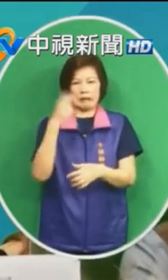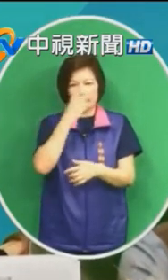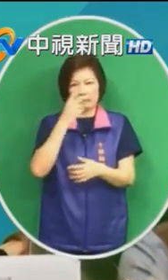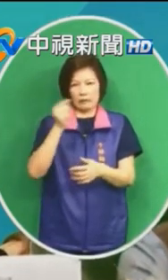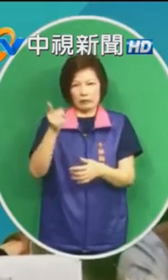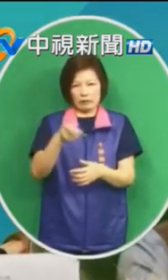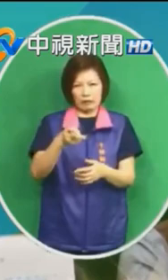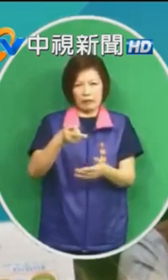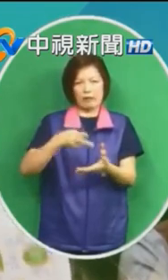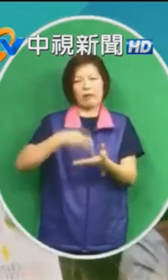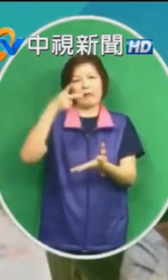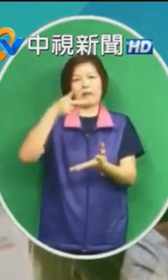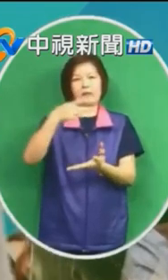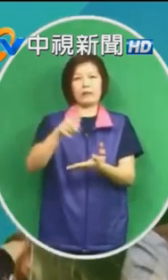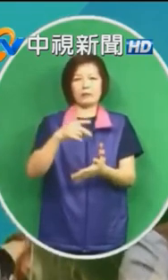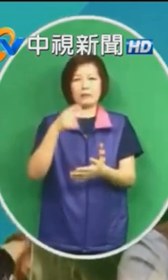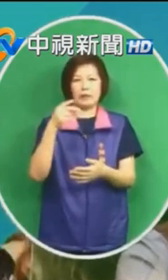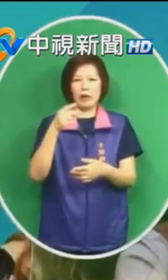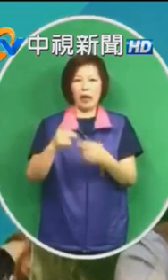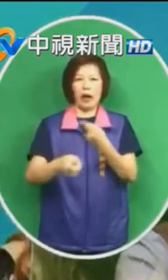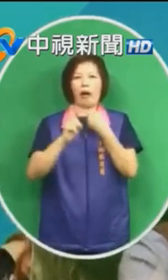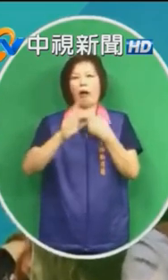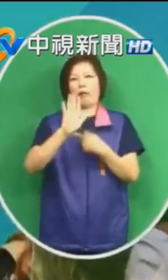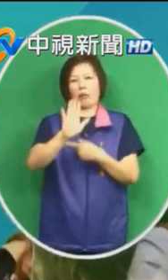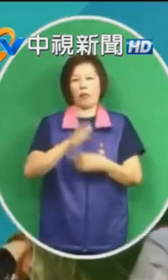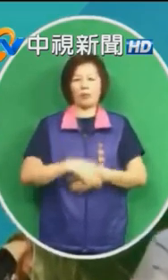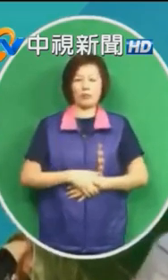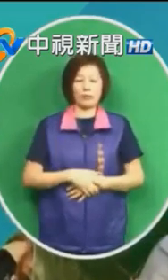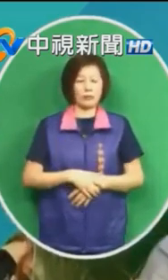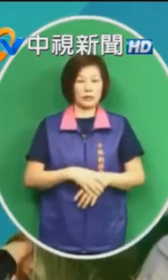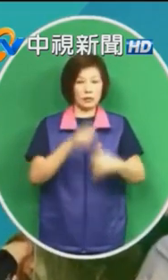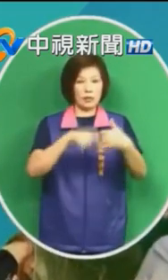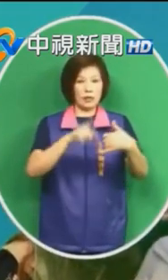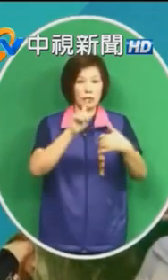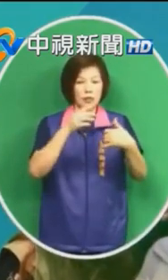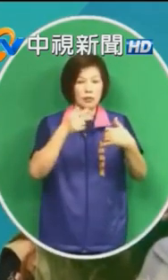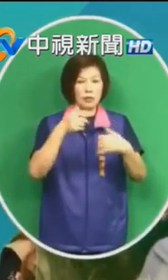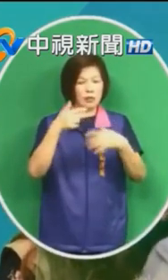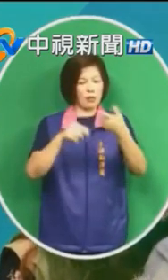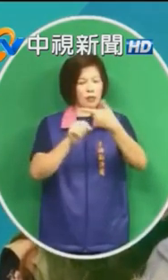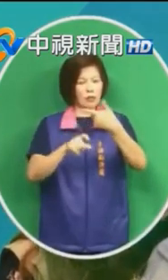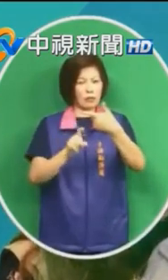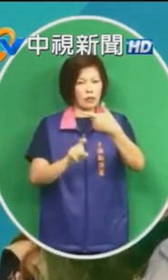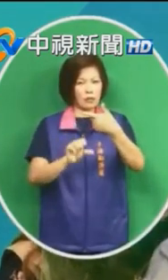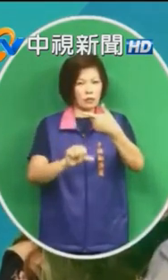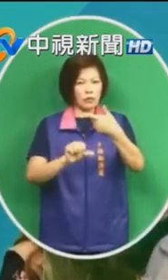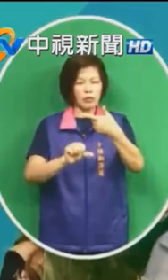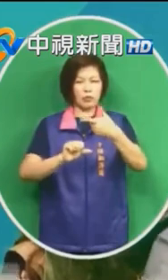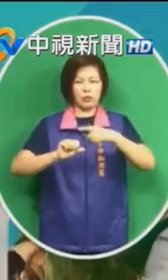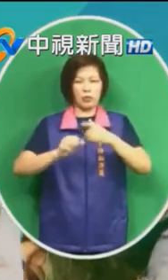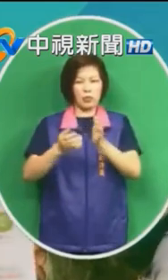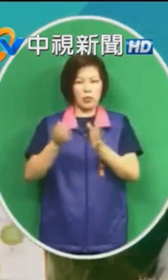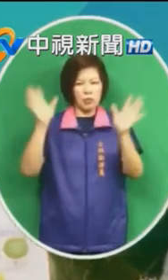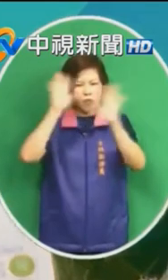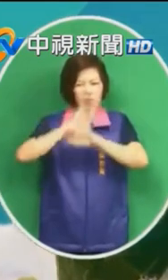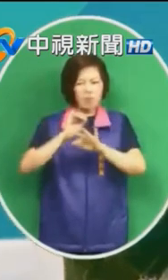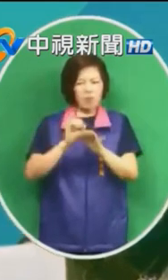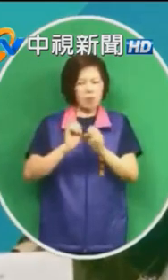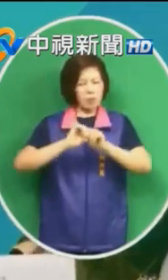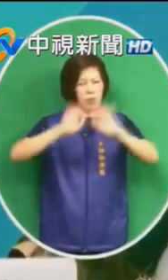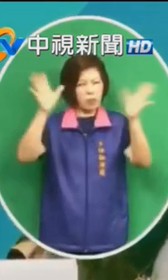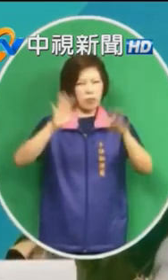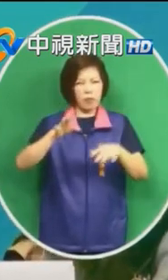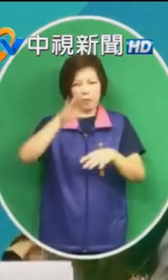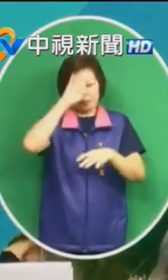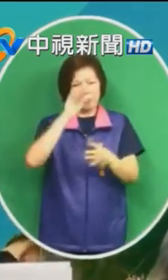要强调的是，615当天接后，614晚上接后通报确诊的时候，